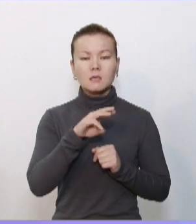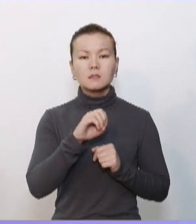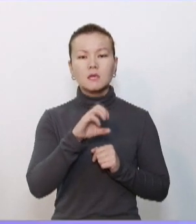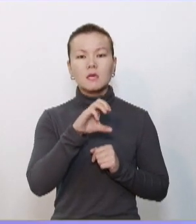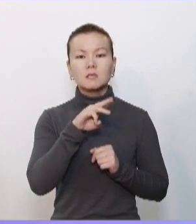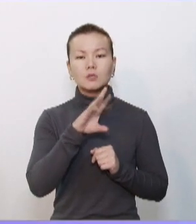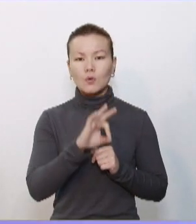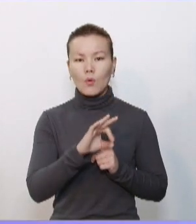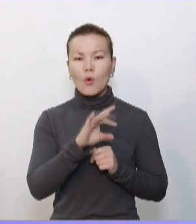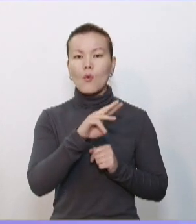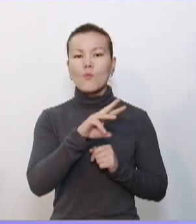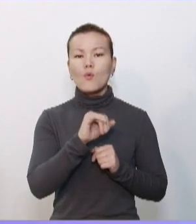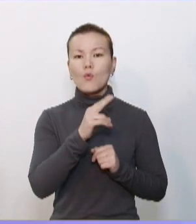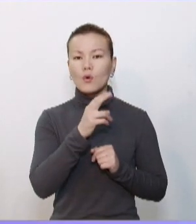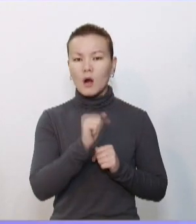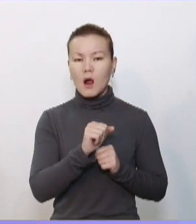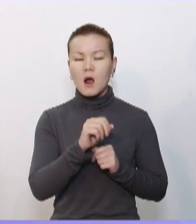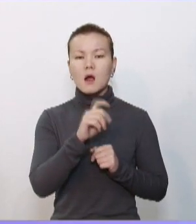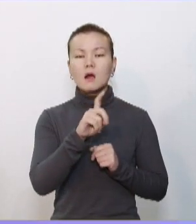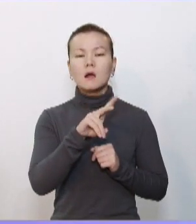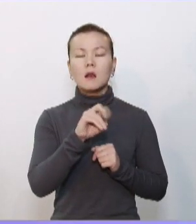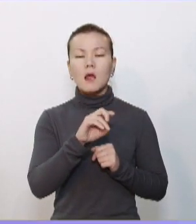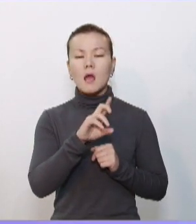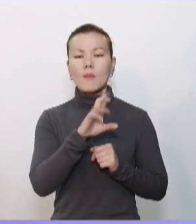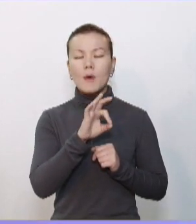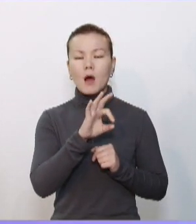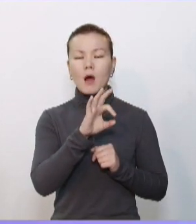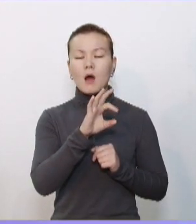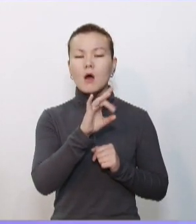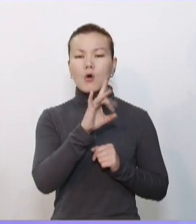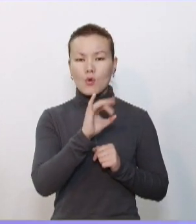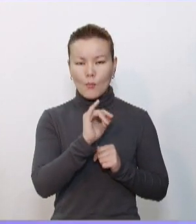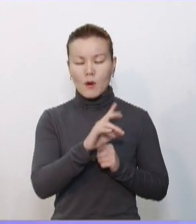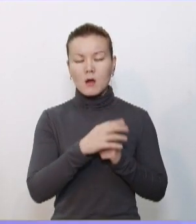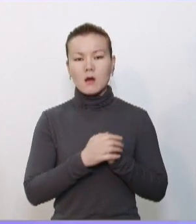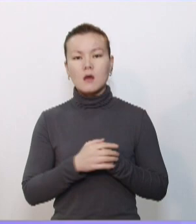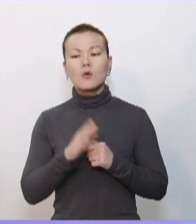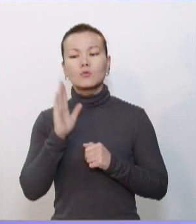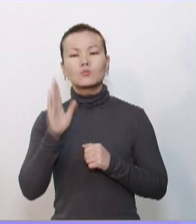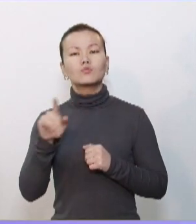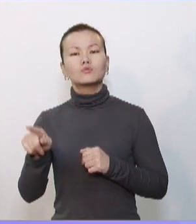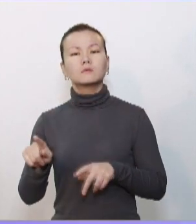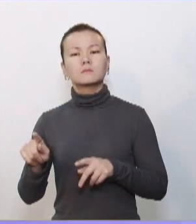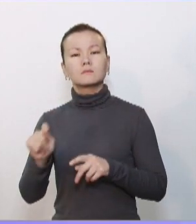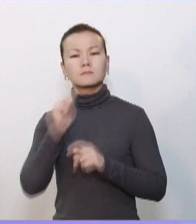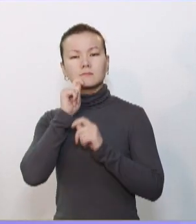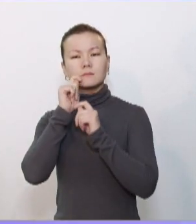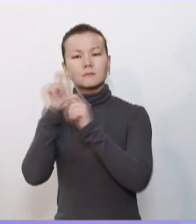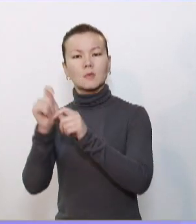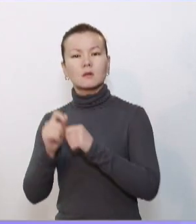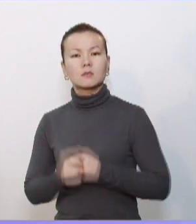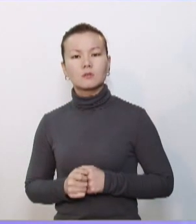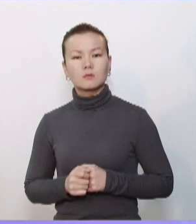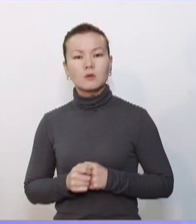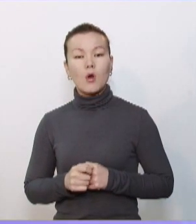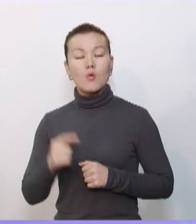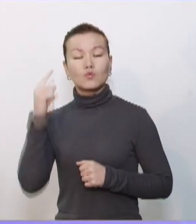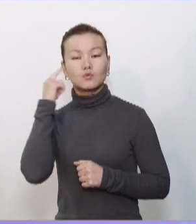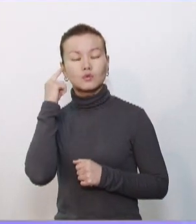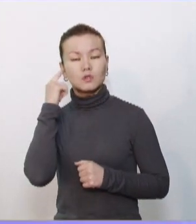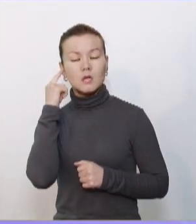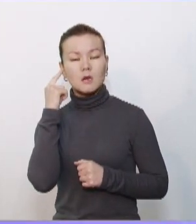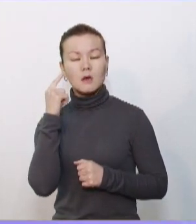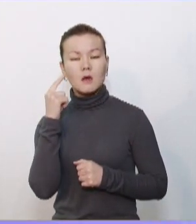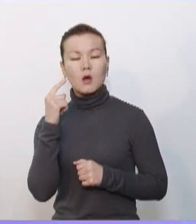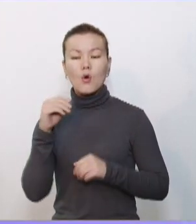«мука», «хлебороб», тот будет награжден. Услышали про это муж и